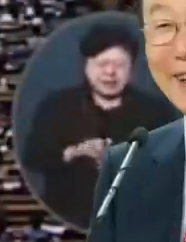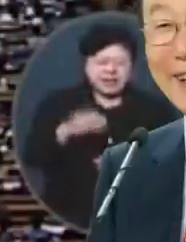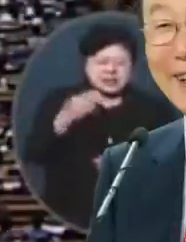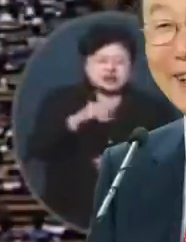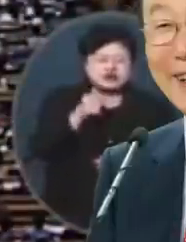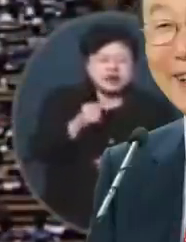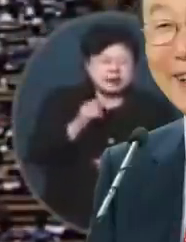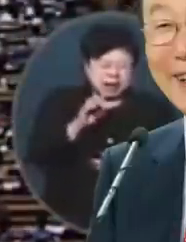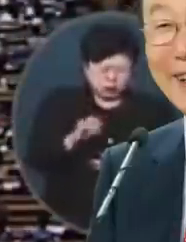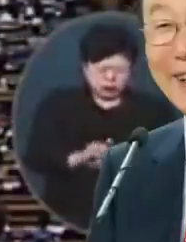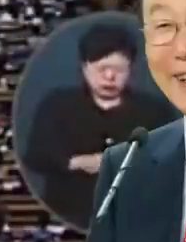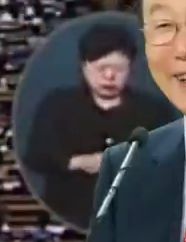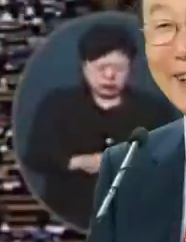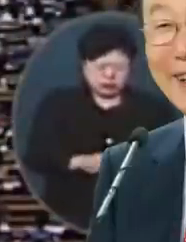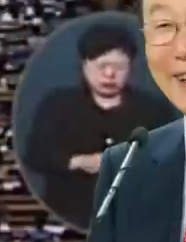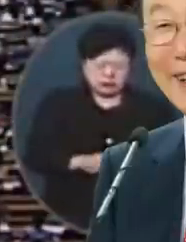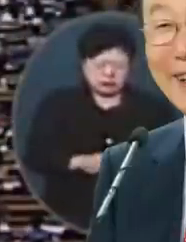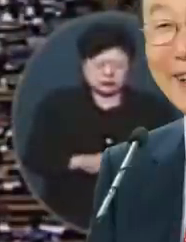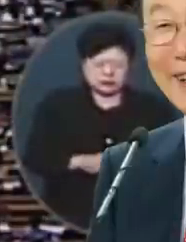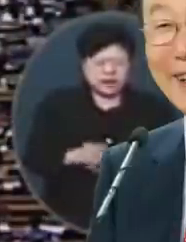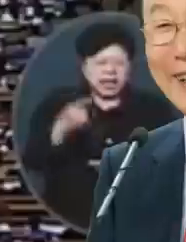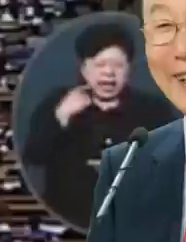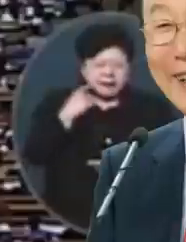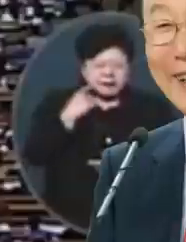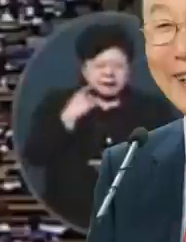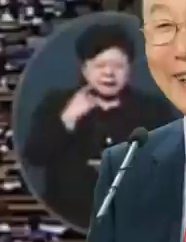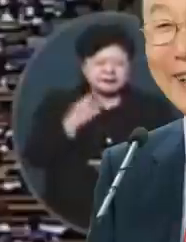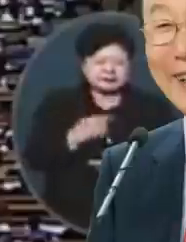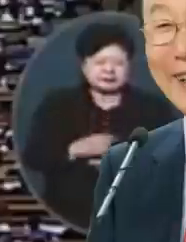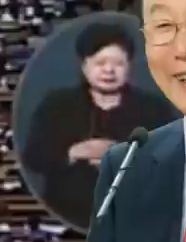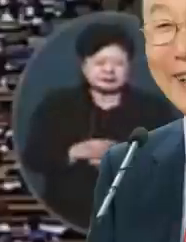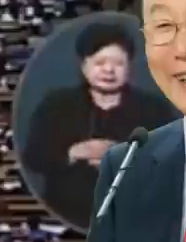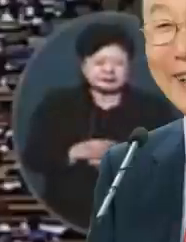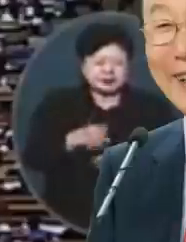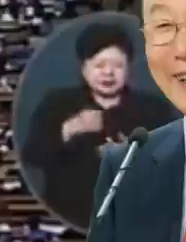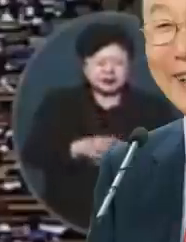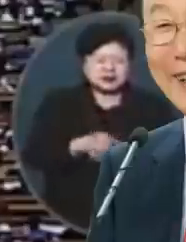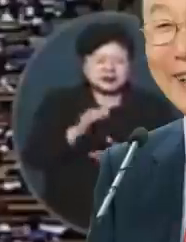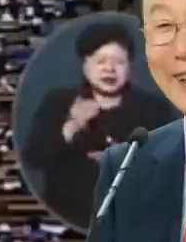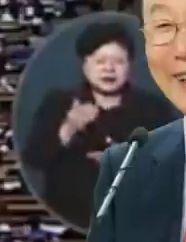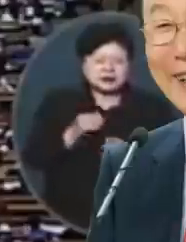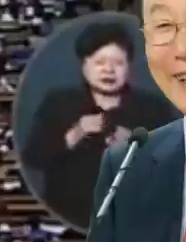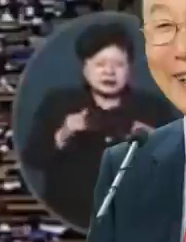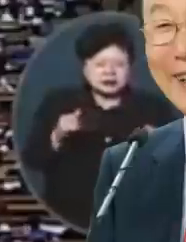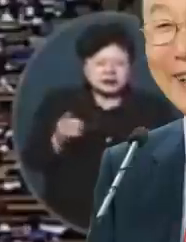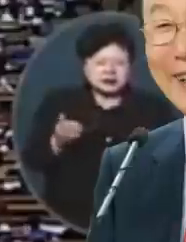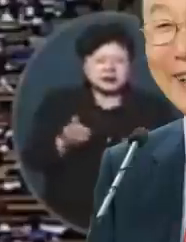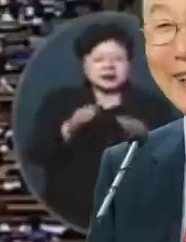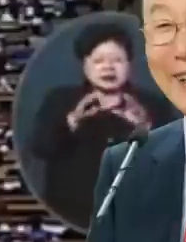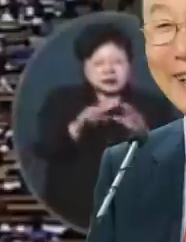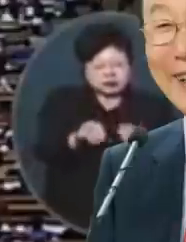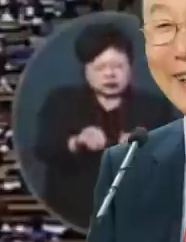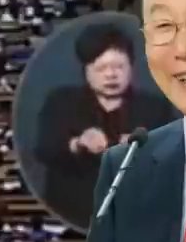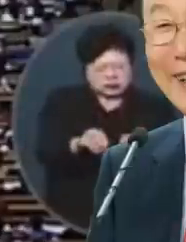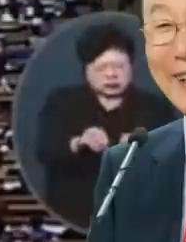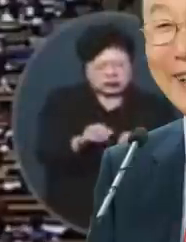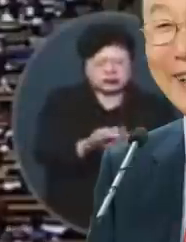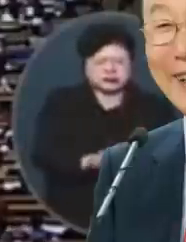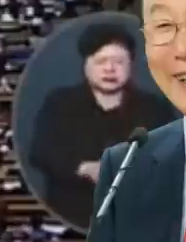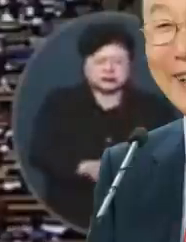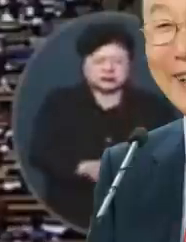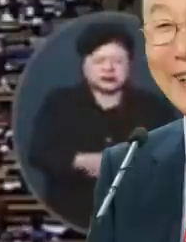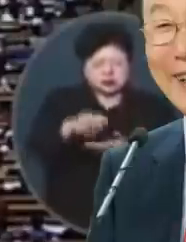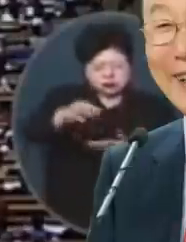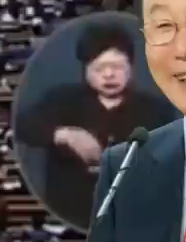4,600만 원입니다. 그런데 암 진단을 받으면 대부분 일을 그만두게 되는데